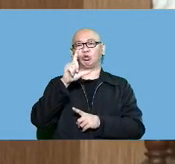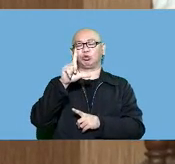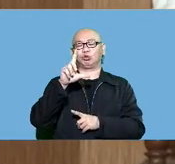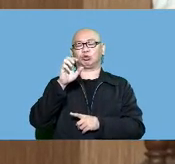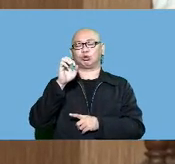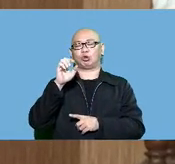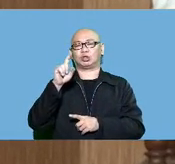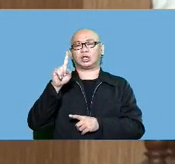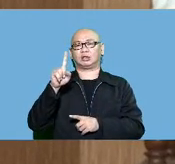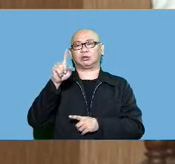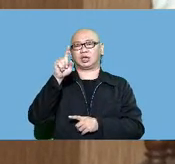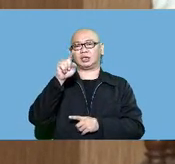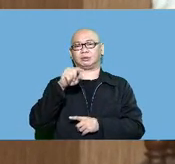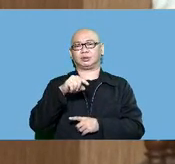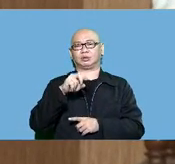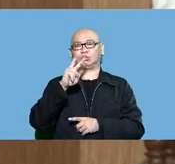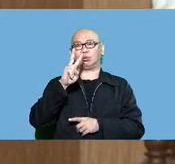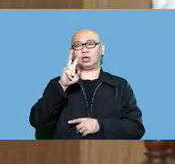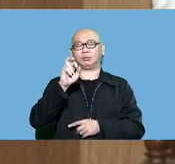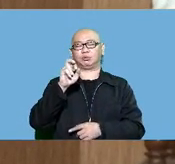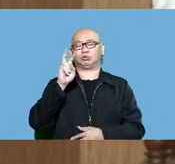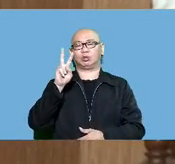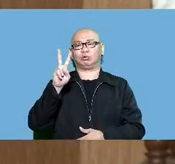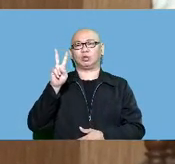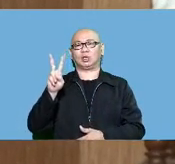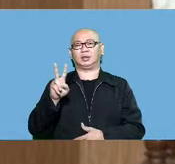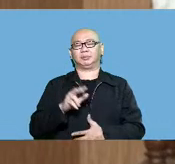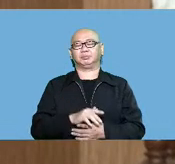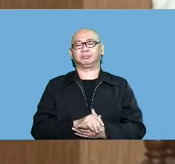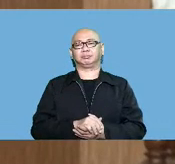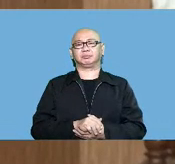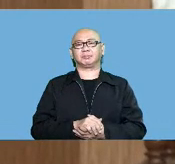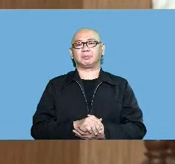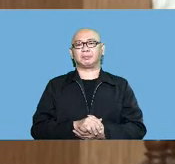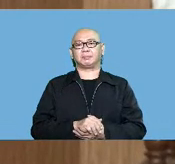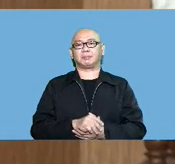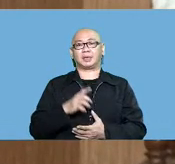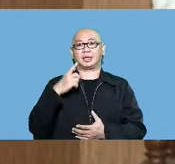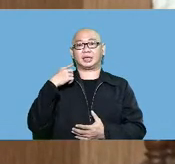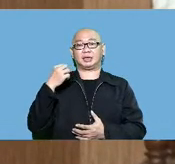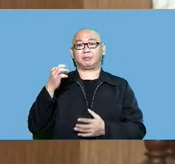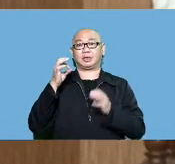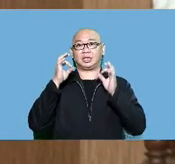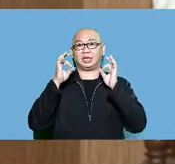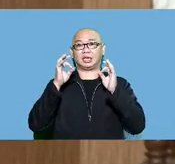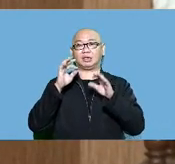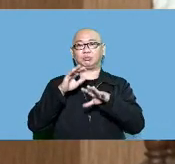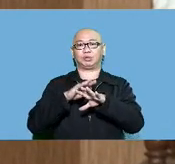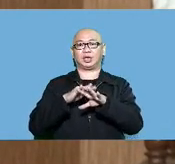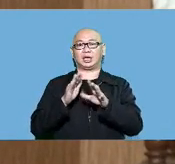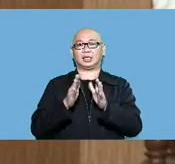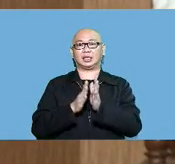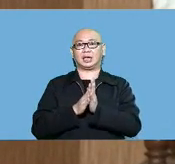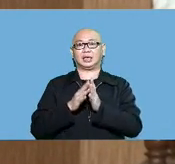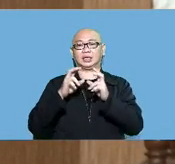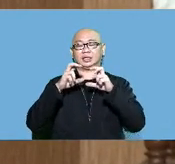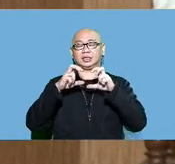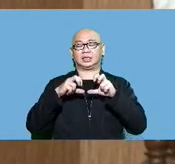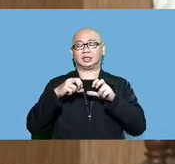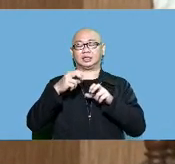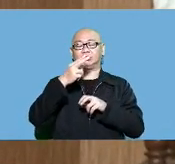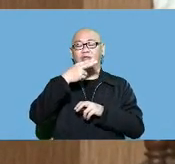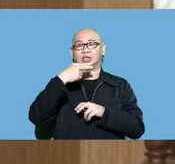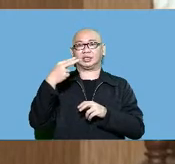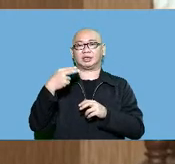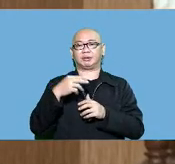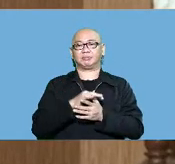07-01 garis miring 2022. Menteri Pendidikan, Kebudayaan, Riset dan Teknologi Republik